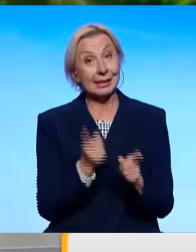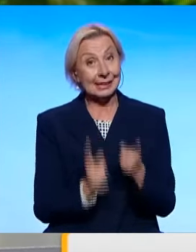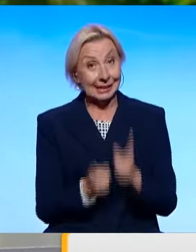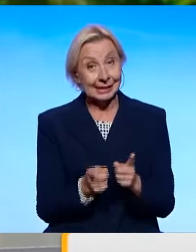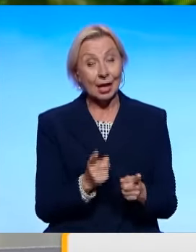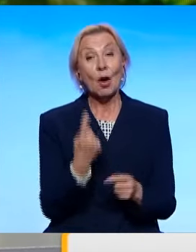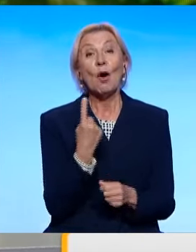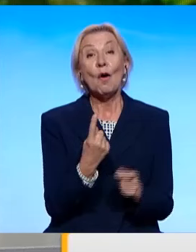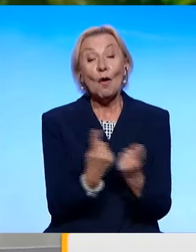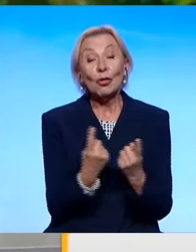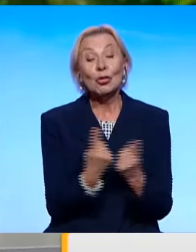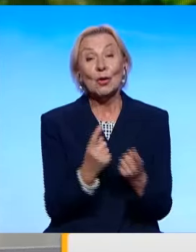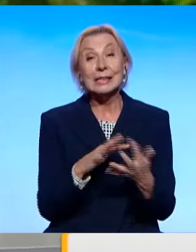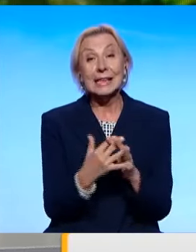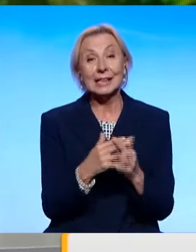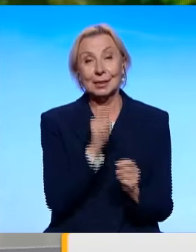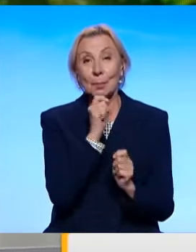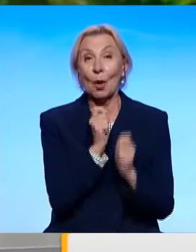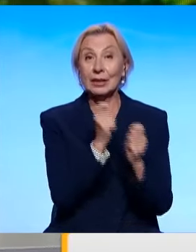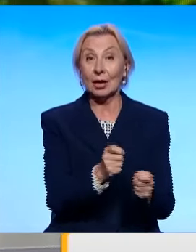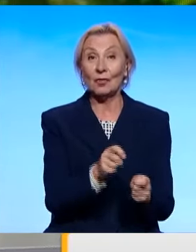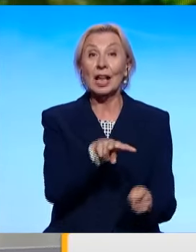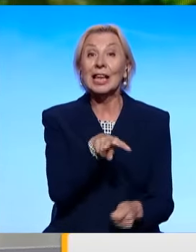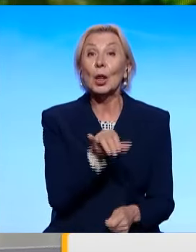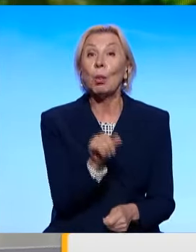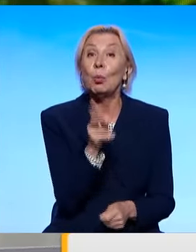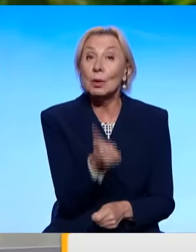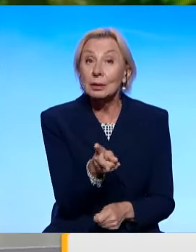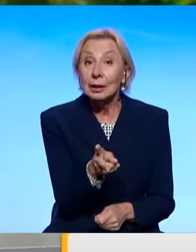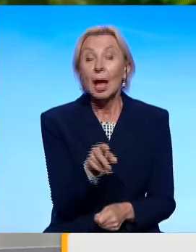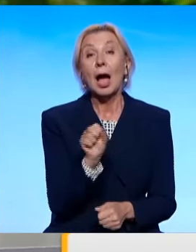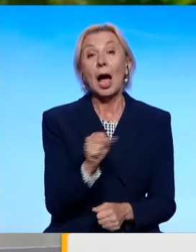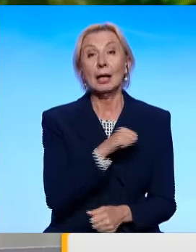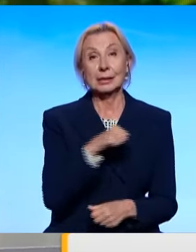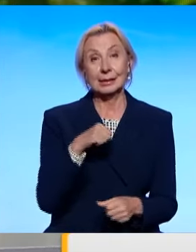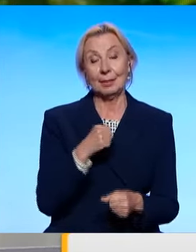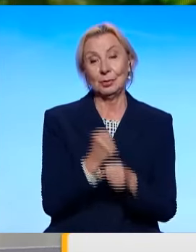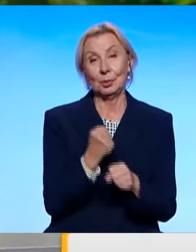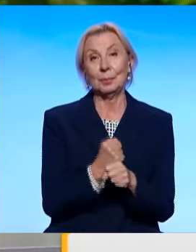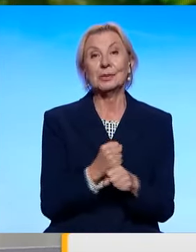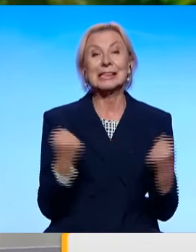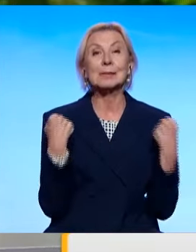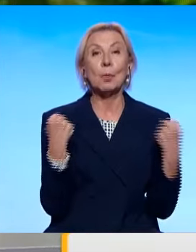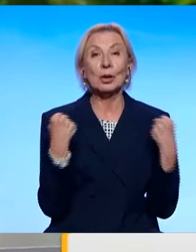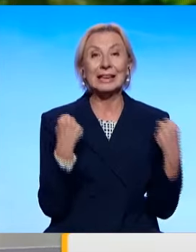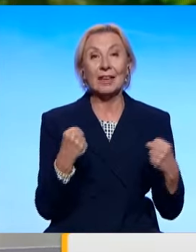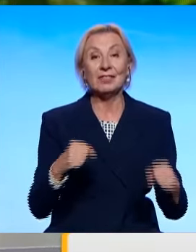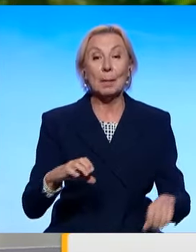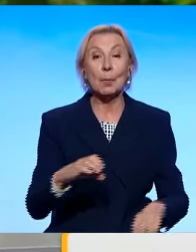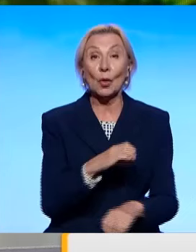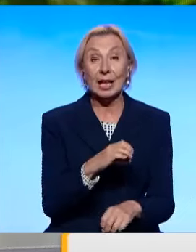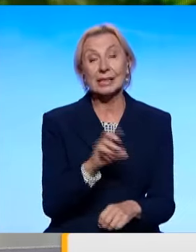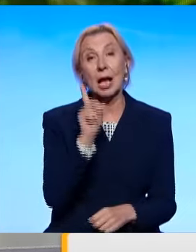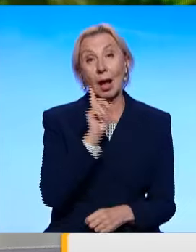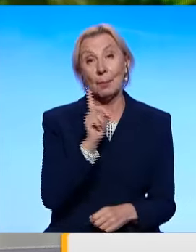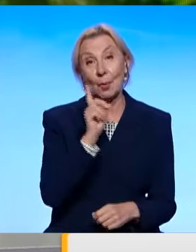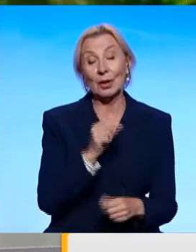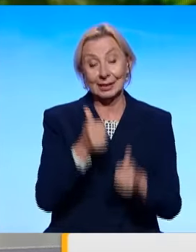односельці подарували Сашкові лук, а він сам змайстрував собі спеціальний спортивний протез. А поки змагається